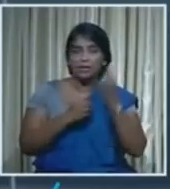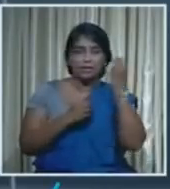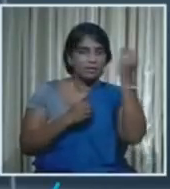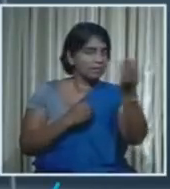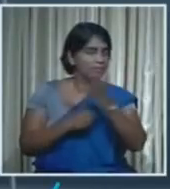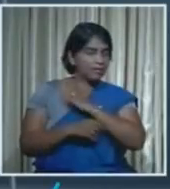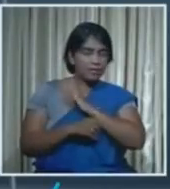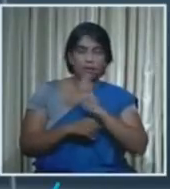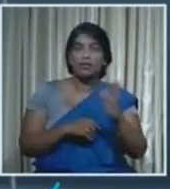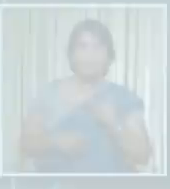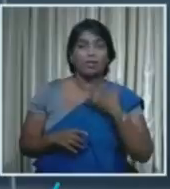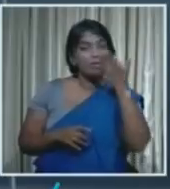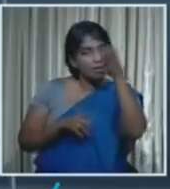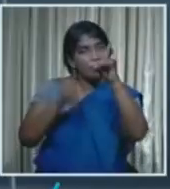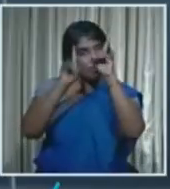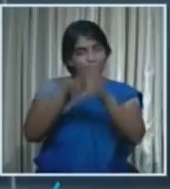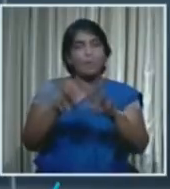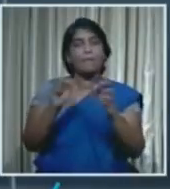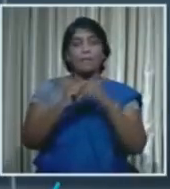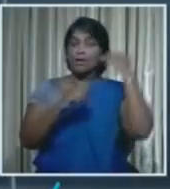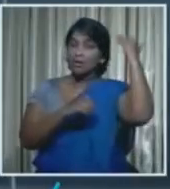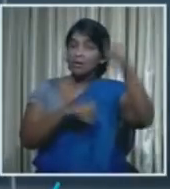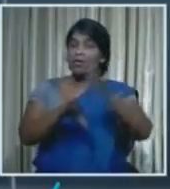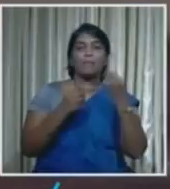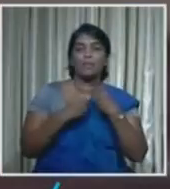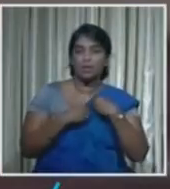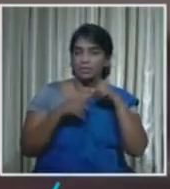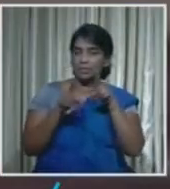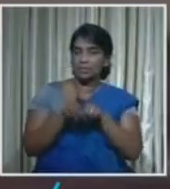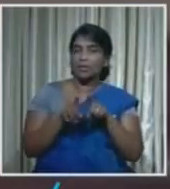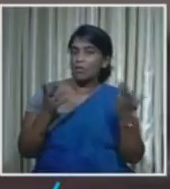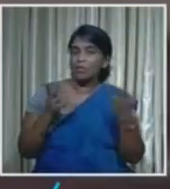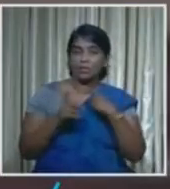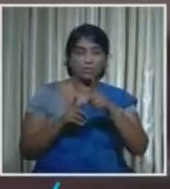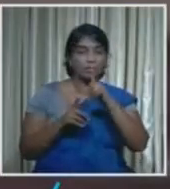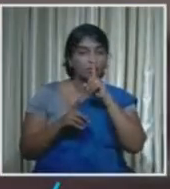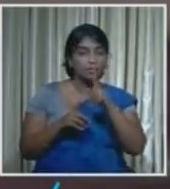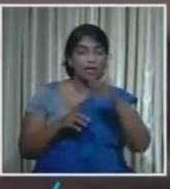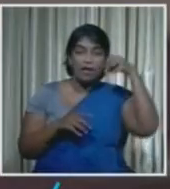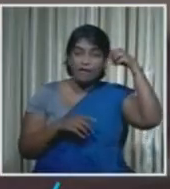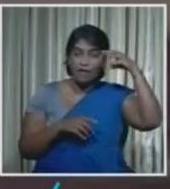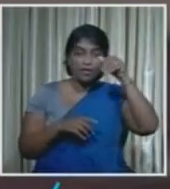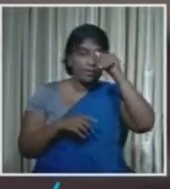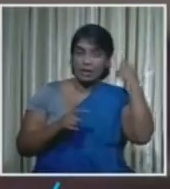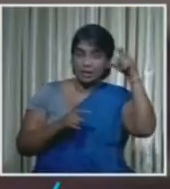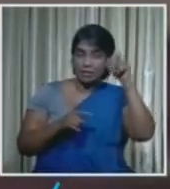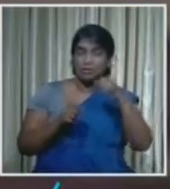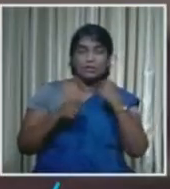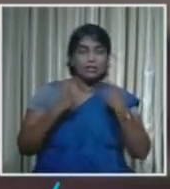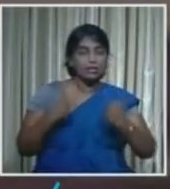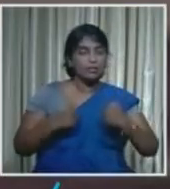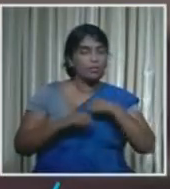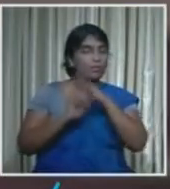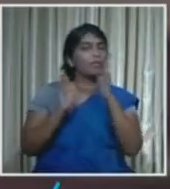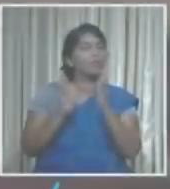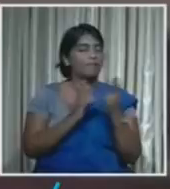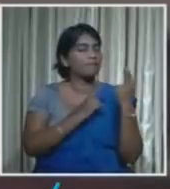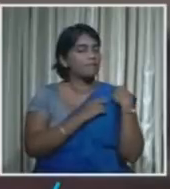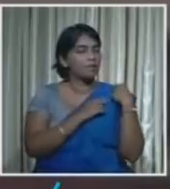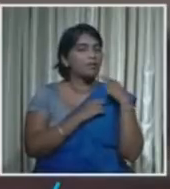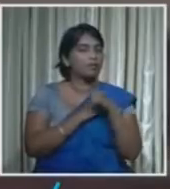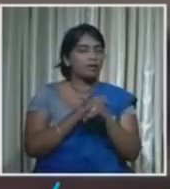තිර දෙන්නේ නැහැ පුළුවන් නම් කරලා බලන්න අනාගත පරම්පරාවට හෙන ගහන වැඩ කවුරු හරි කියනවා නම් විදුලියේ මාෆියාවක් තියෙනවා කියලා අපි හැමෝගෙම වගකීමක්